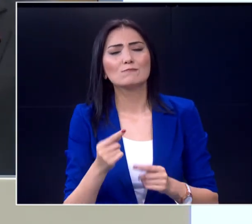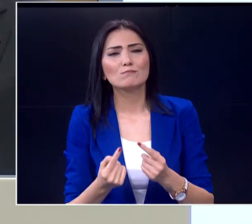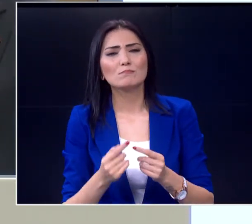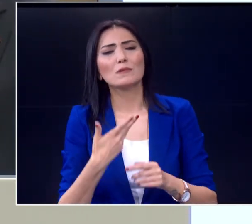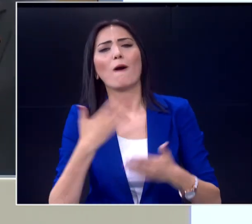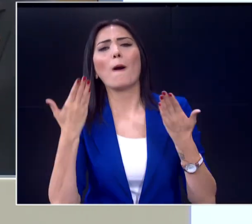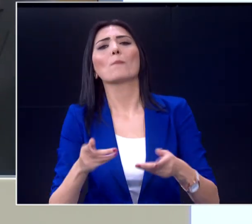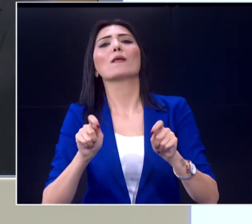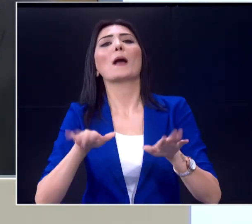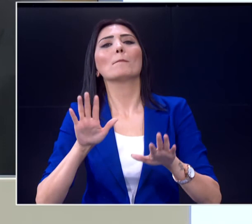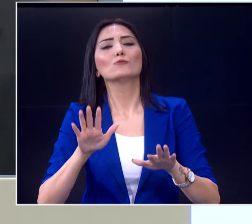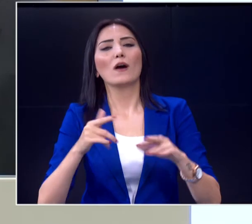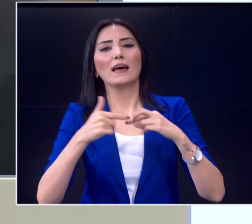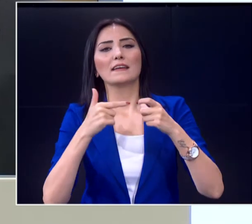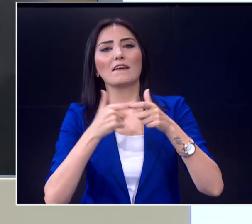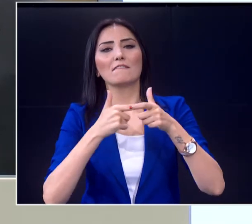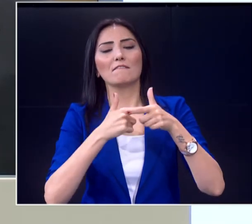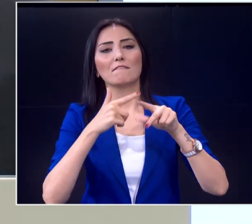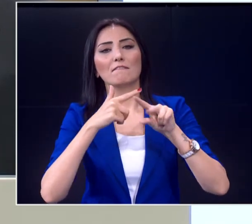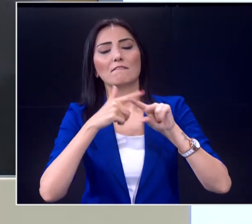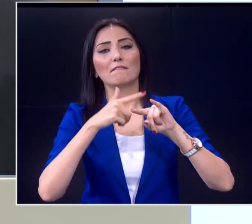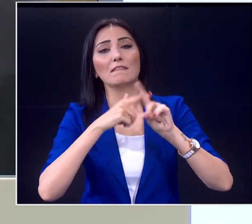reddediyoruz. Refahın adil,